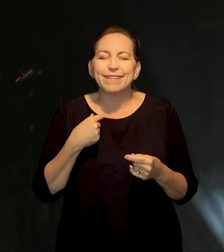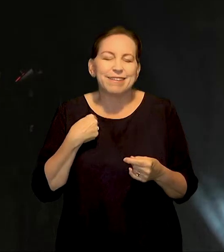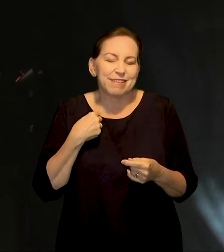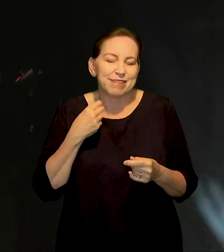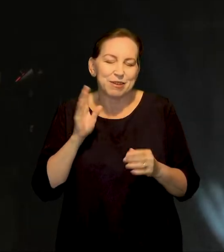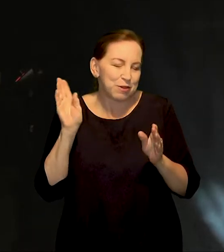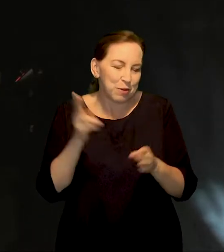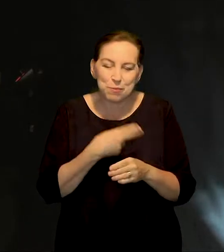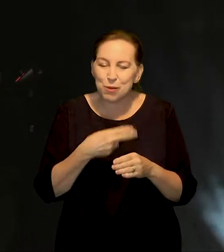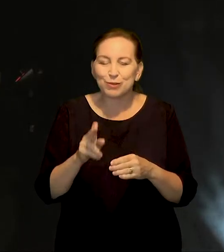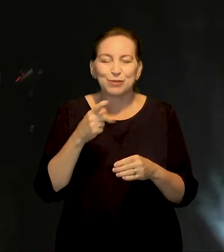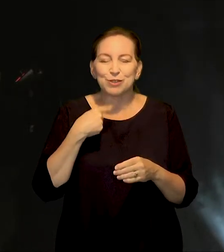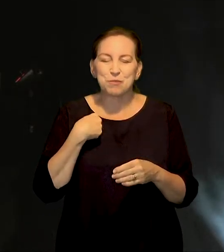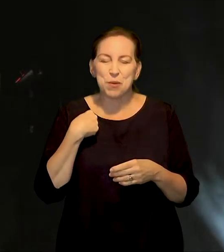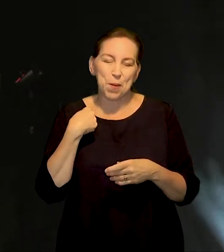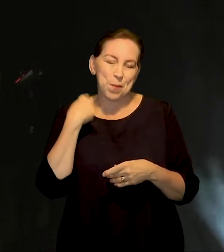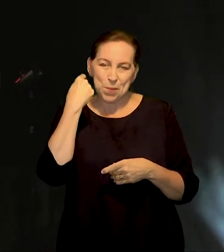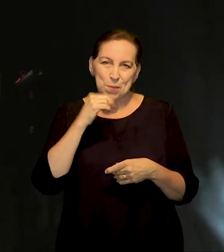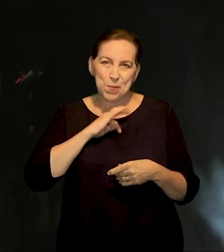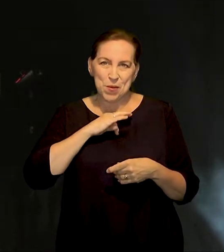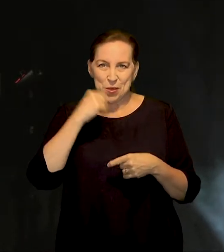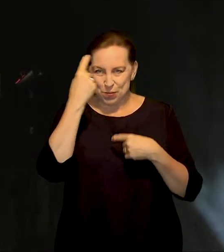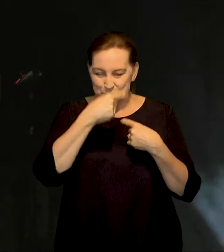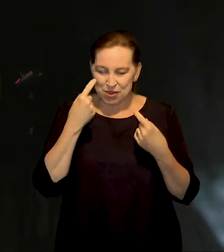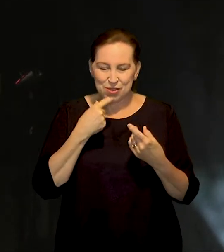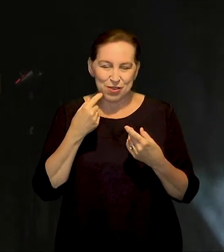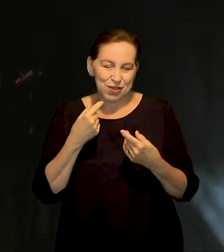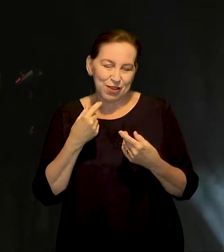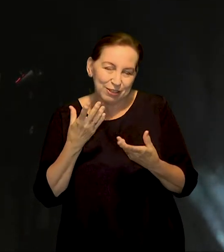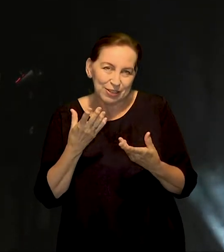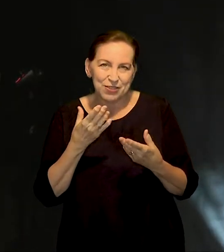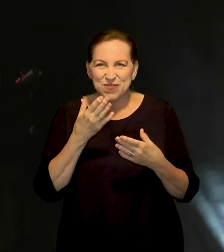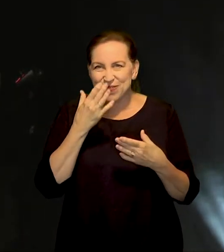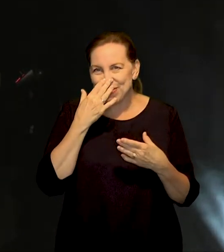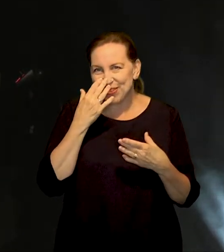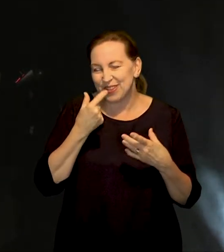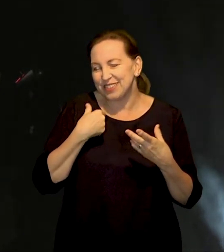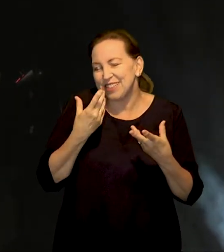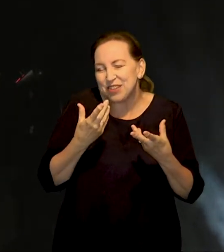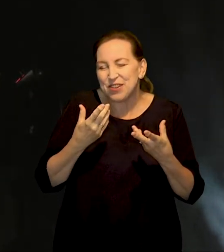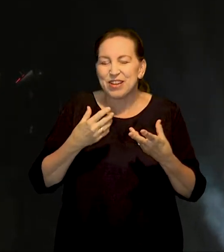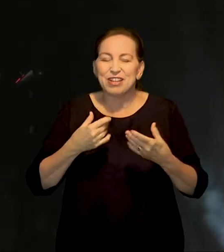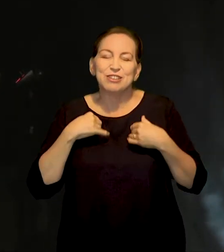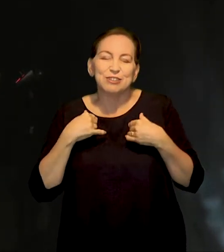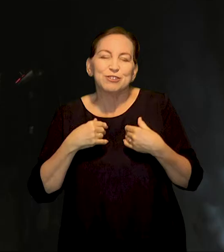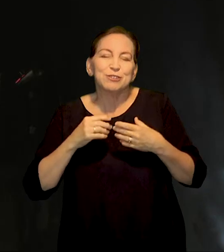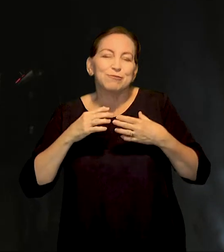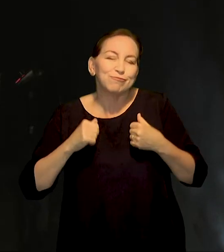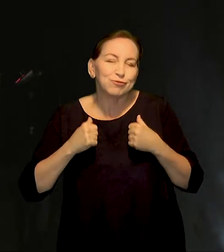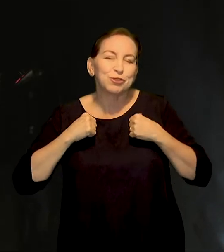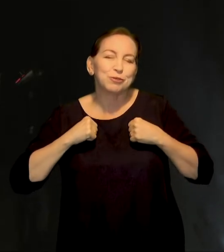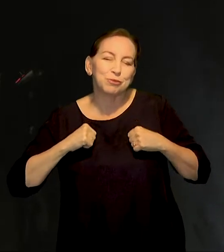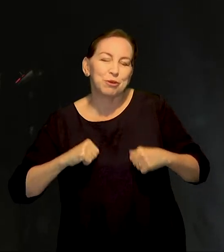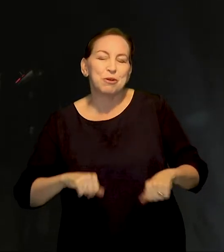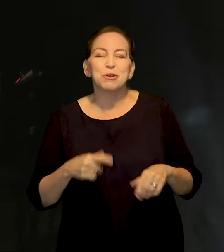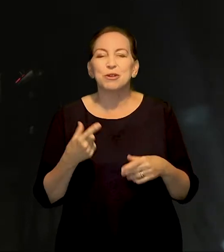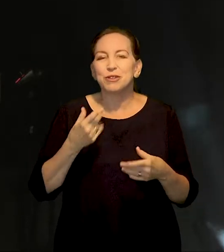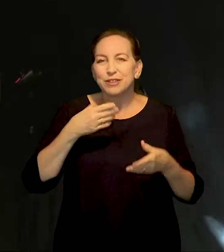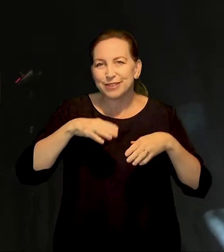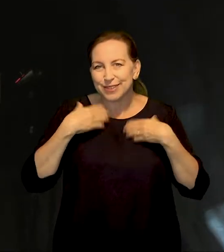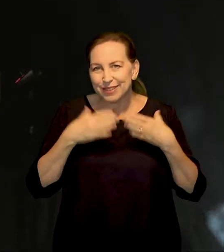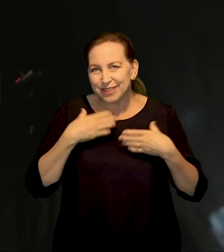uśmiechniętej minie. Przygotowałem dla was wakacyjne kazanie, ale zostawię nas z trudnymi pytaniami. Od razu